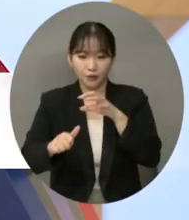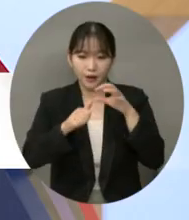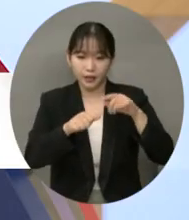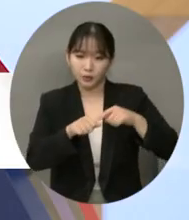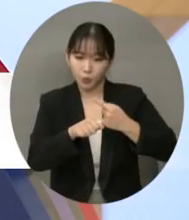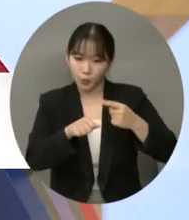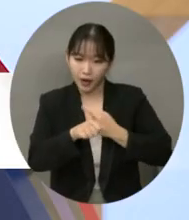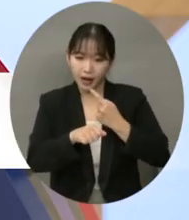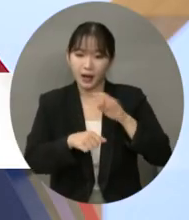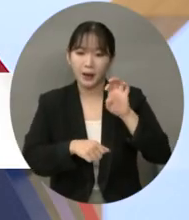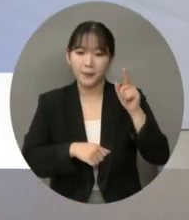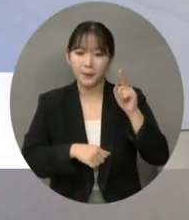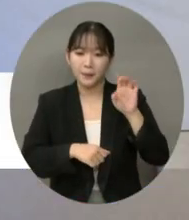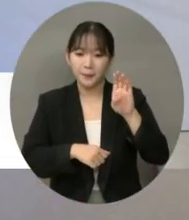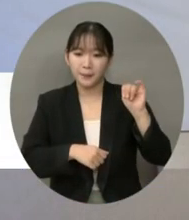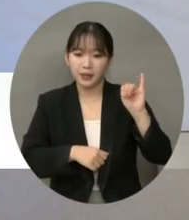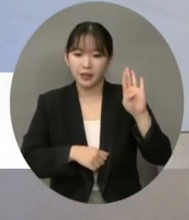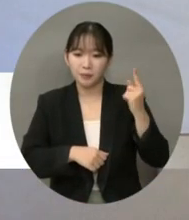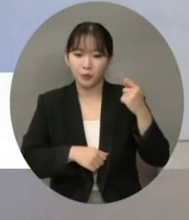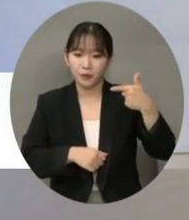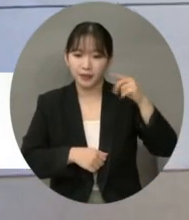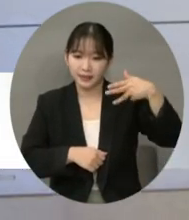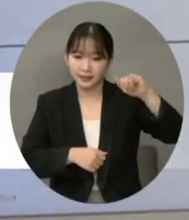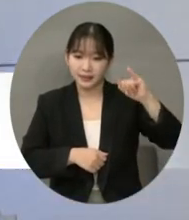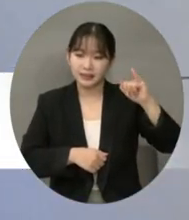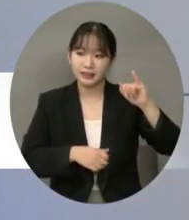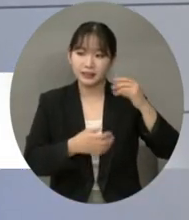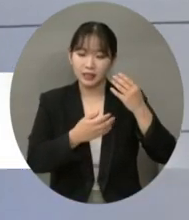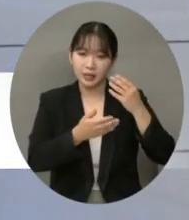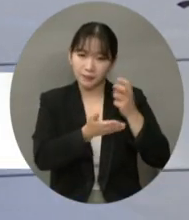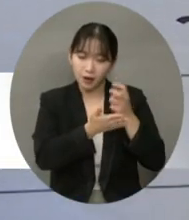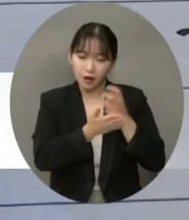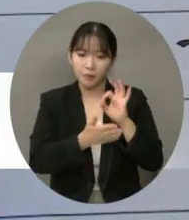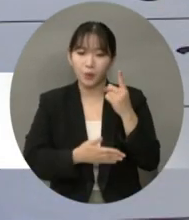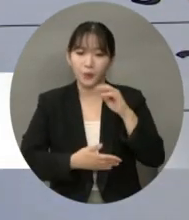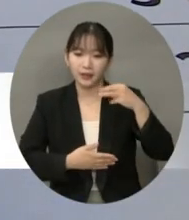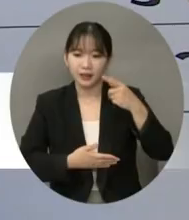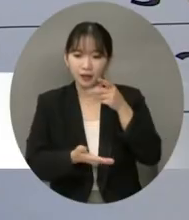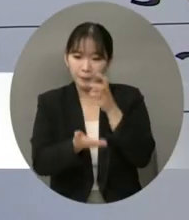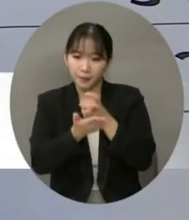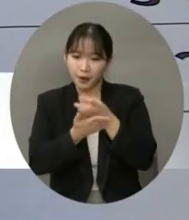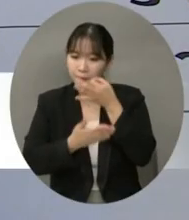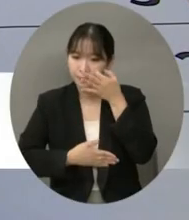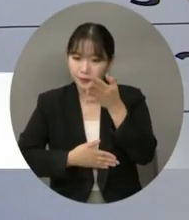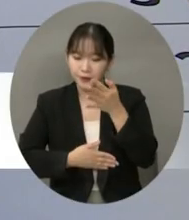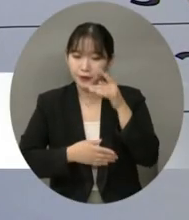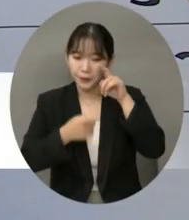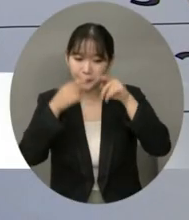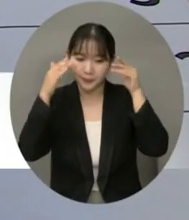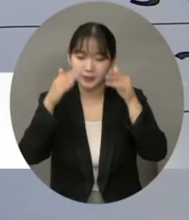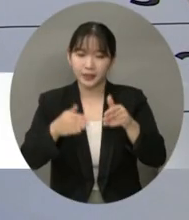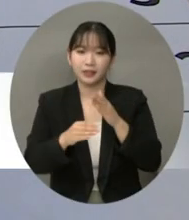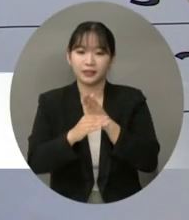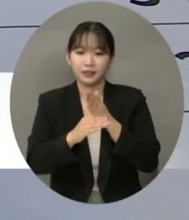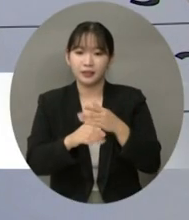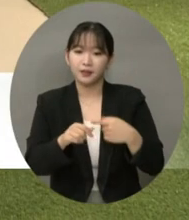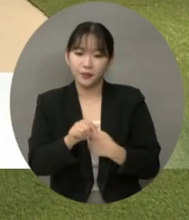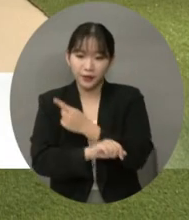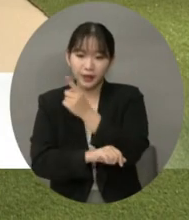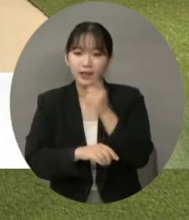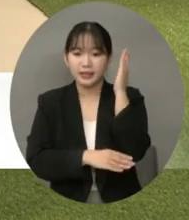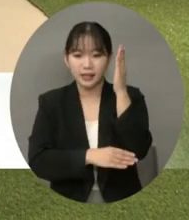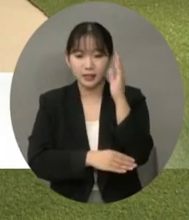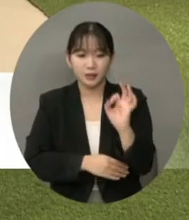작품과 파보 피보나치 수열 오일러 공식 등을 시각적으로 구현해 눈길를 끌고 있습니다 이밖에도